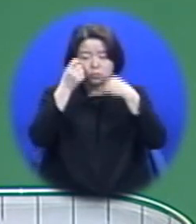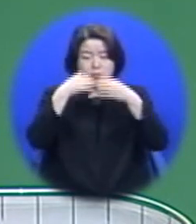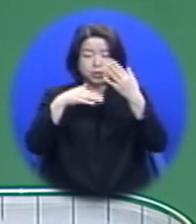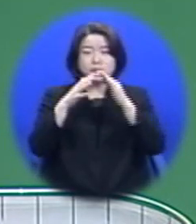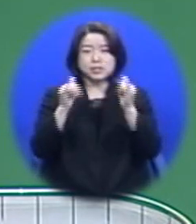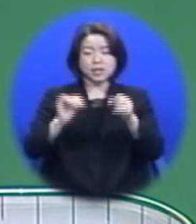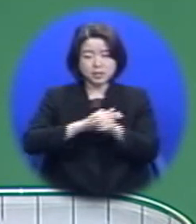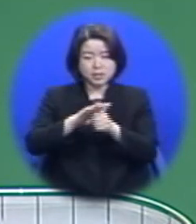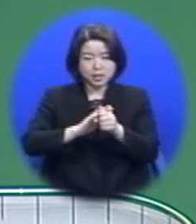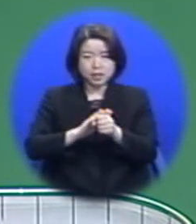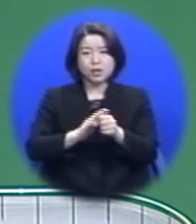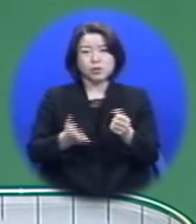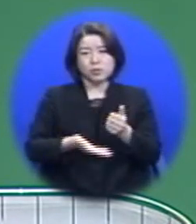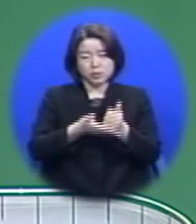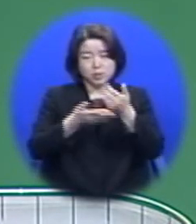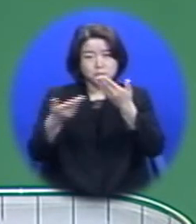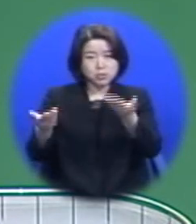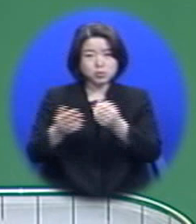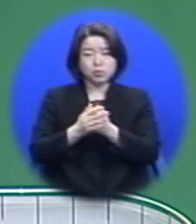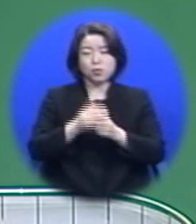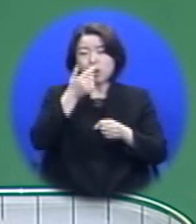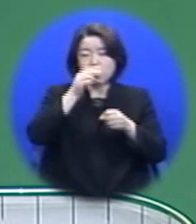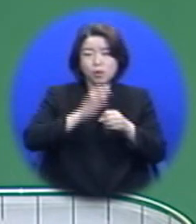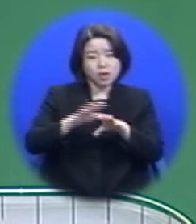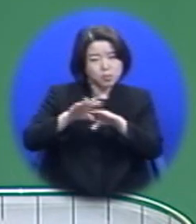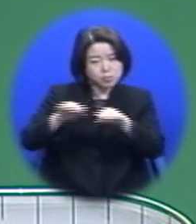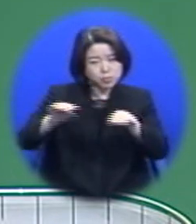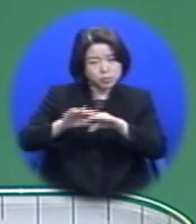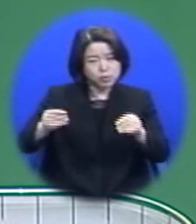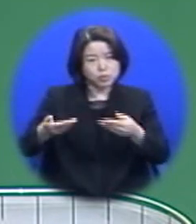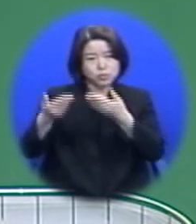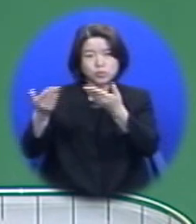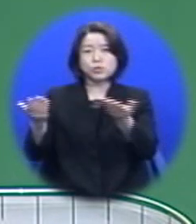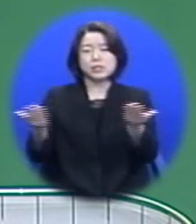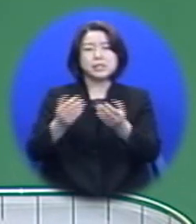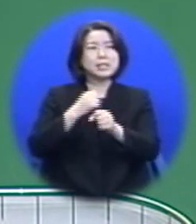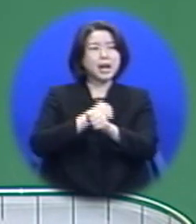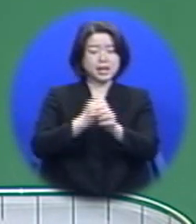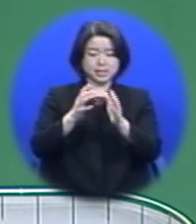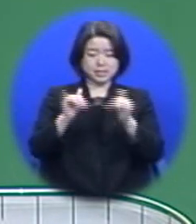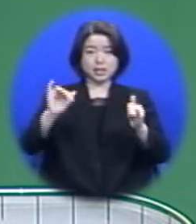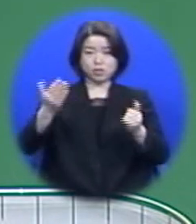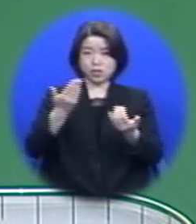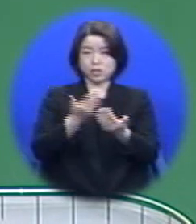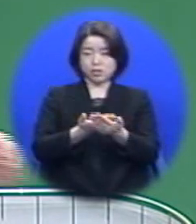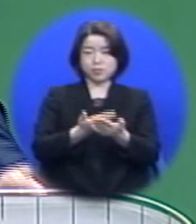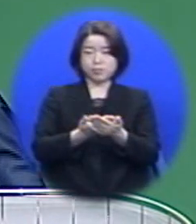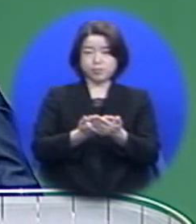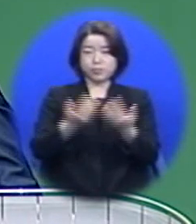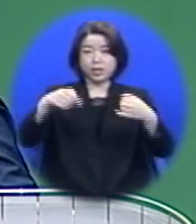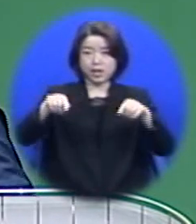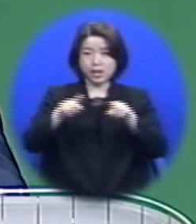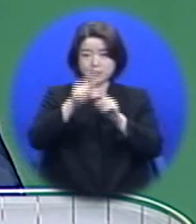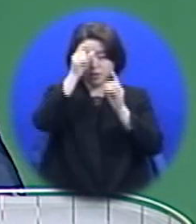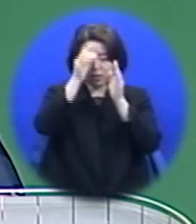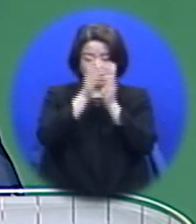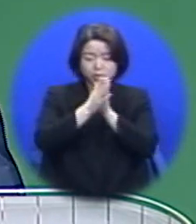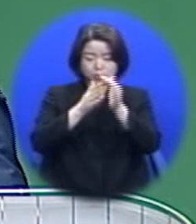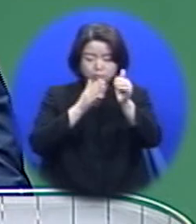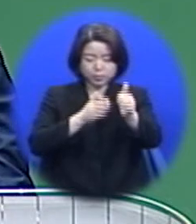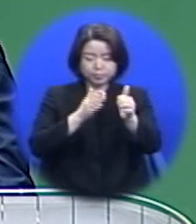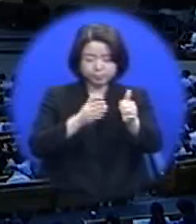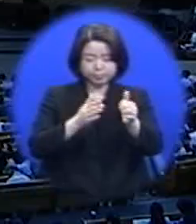사랑하고 그들의 억울함을 풀어 주는 일을 하는 자가 되게 해 주옵소서 우리 같이 기도합시다